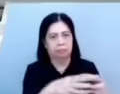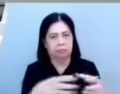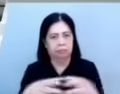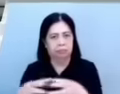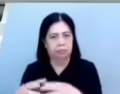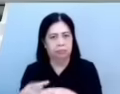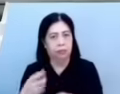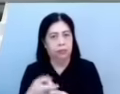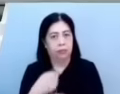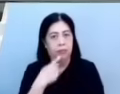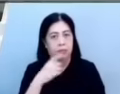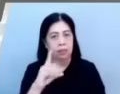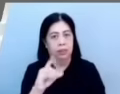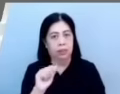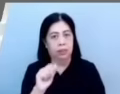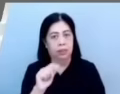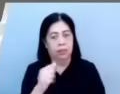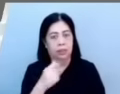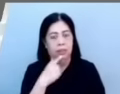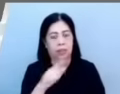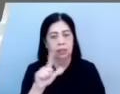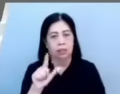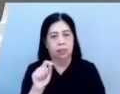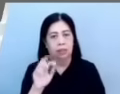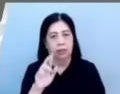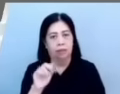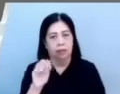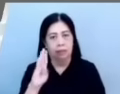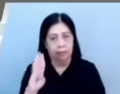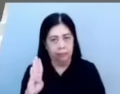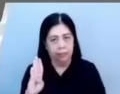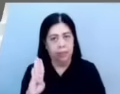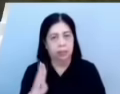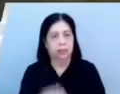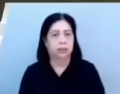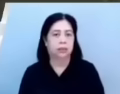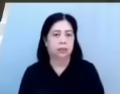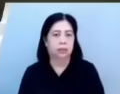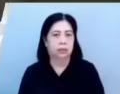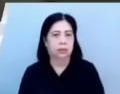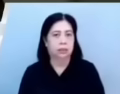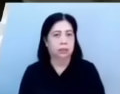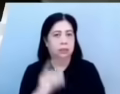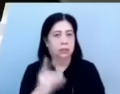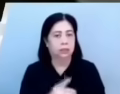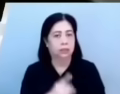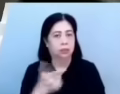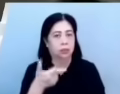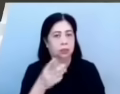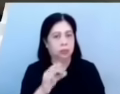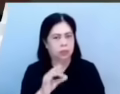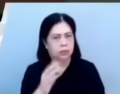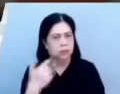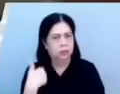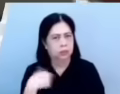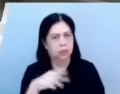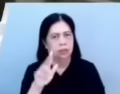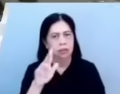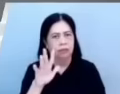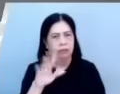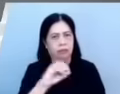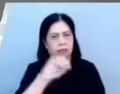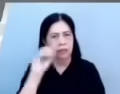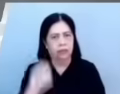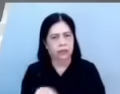naunang datos ng Land Transportation Franchising and Regulatory Board, as of December 29, nasa 35% lang